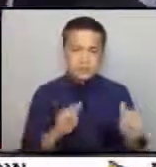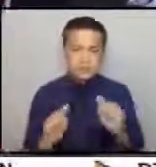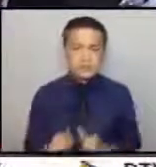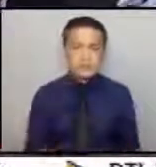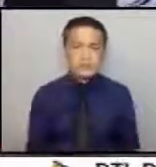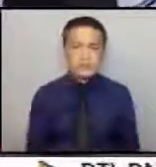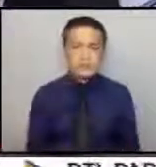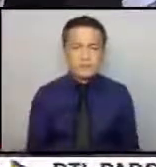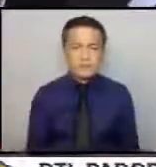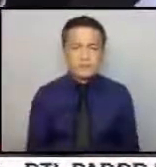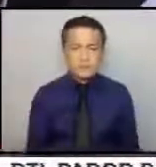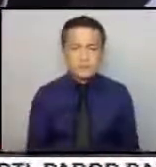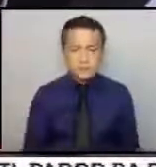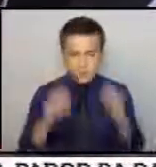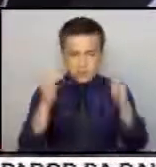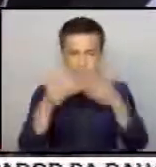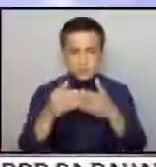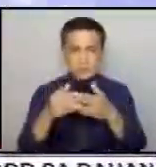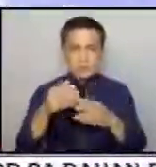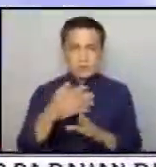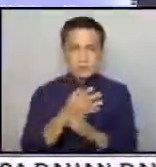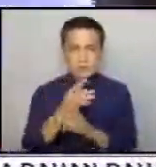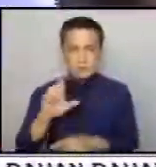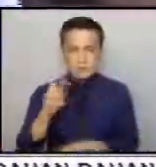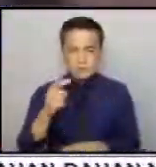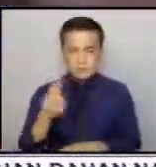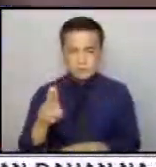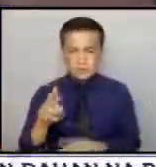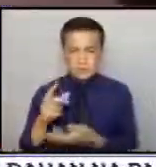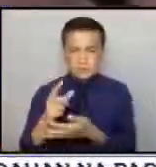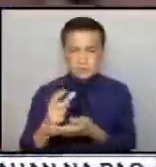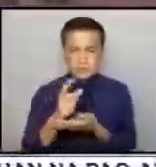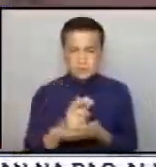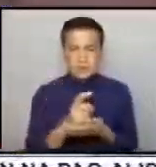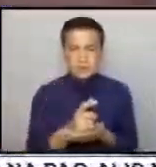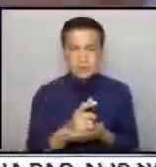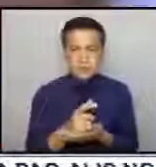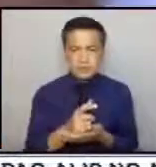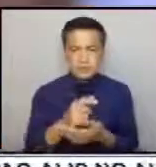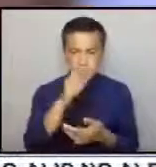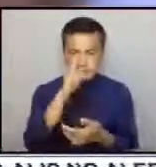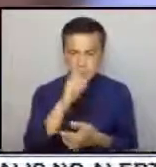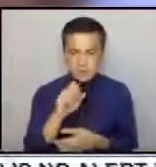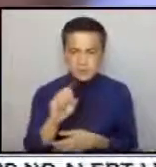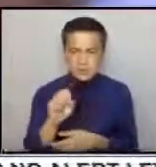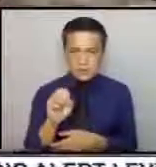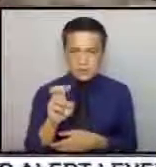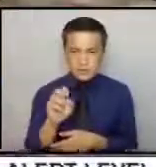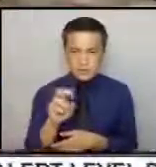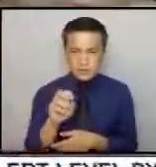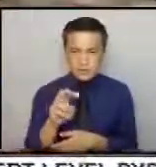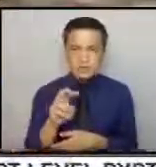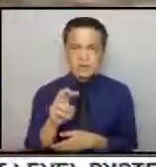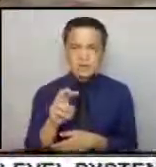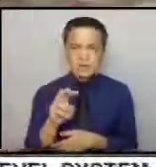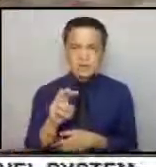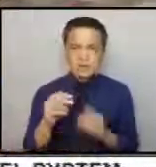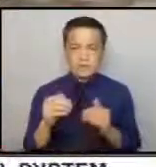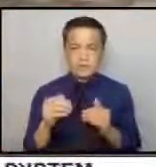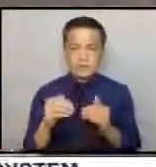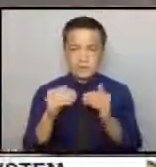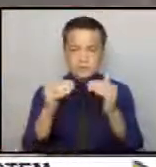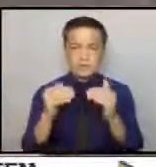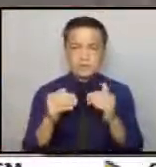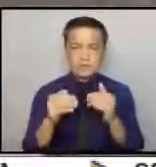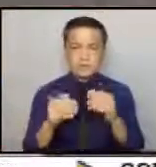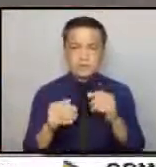Nakapokus ngayon ang Davao City LGU sa pagbabakuna ng mga may edad 12 pataas, gayon din sa mga edad 5 hanggang